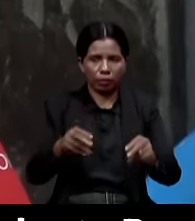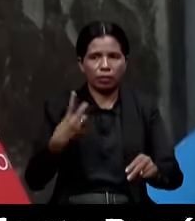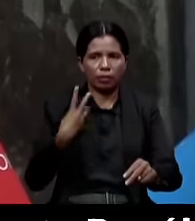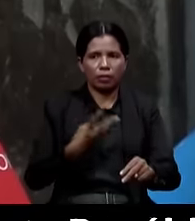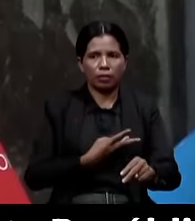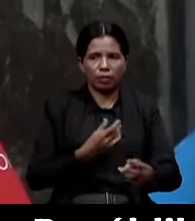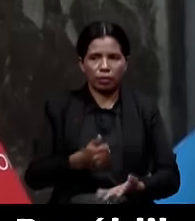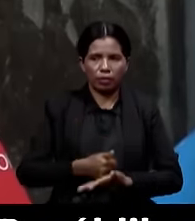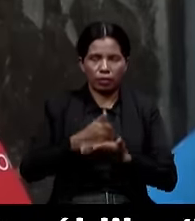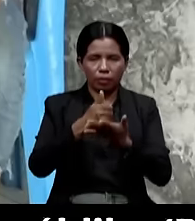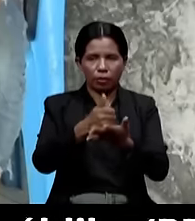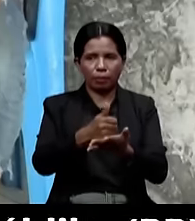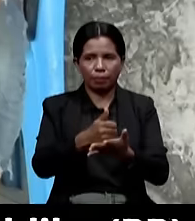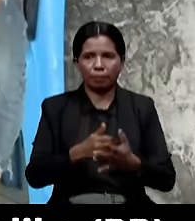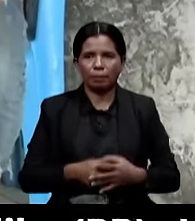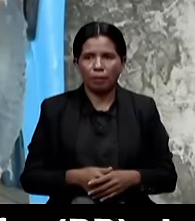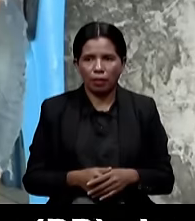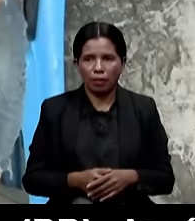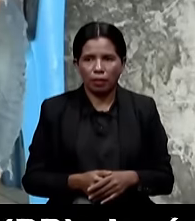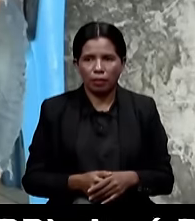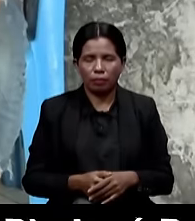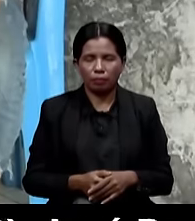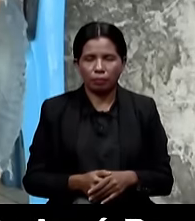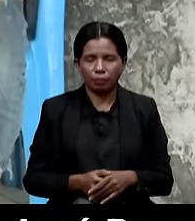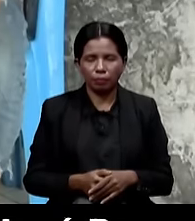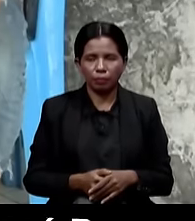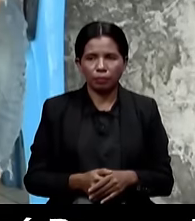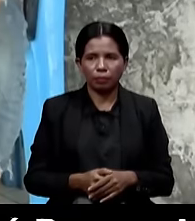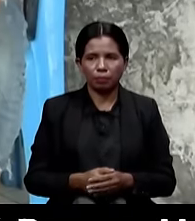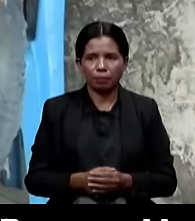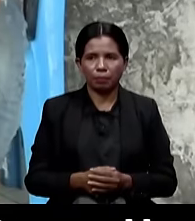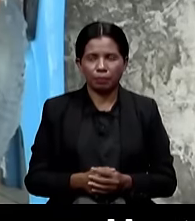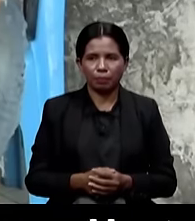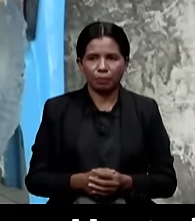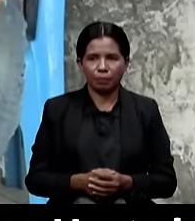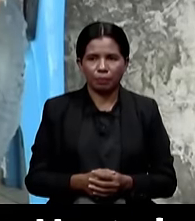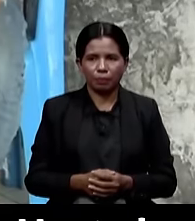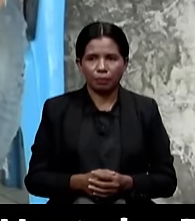ita hotu ni atoro. Equipa cobertura, Gemen.